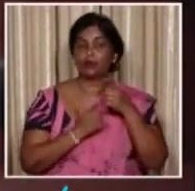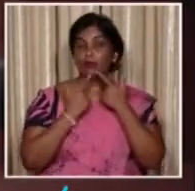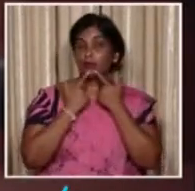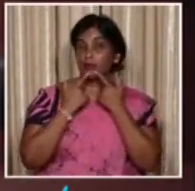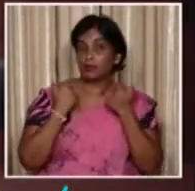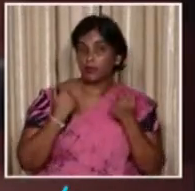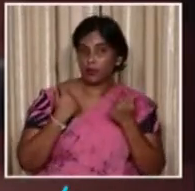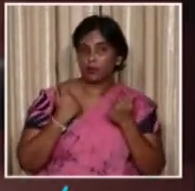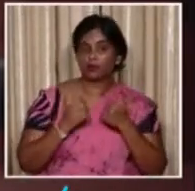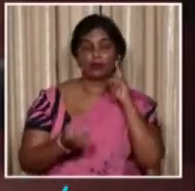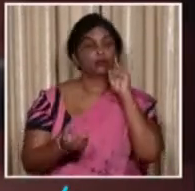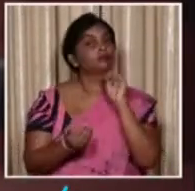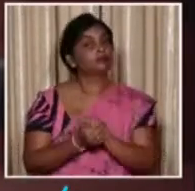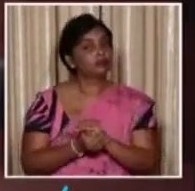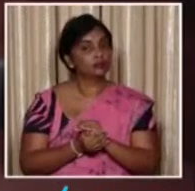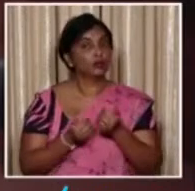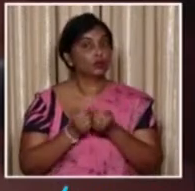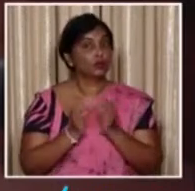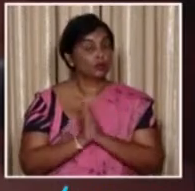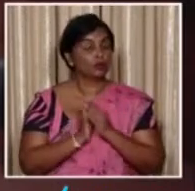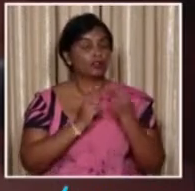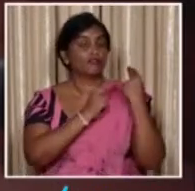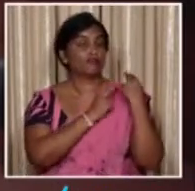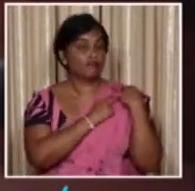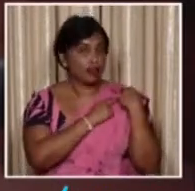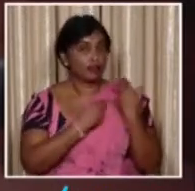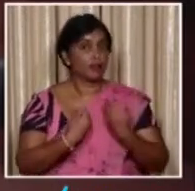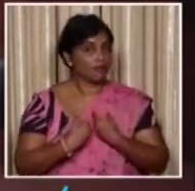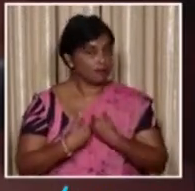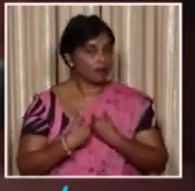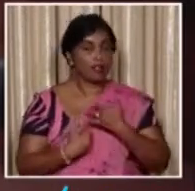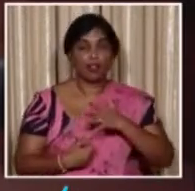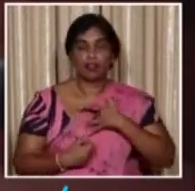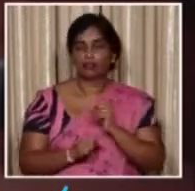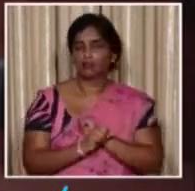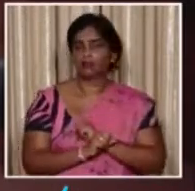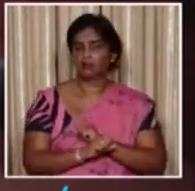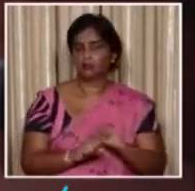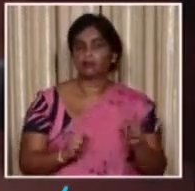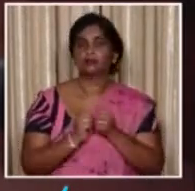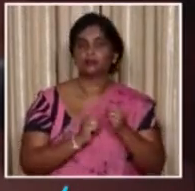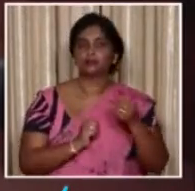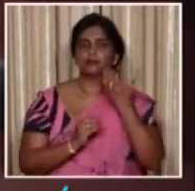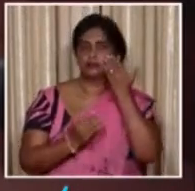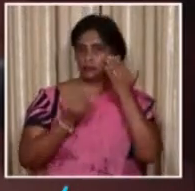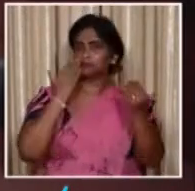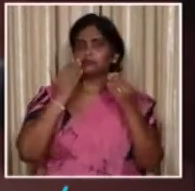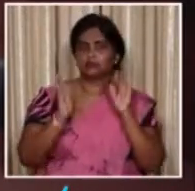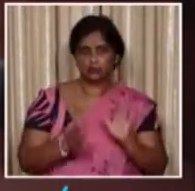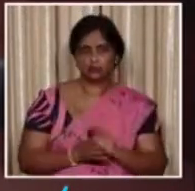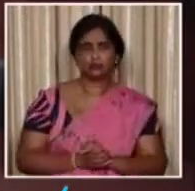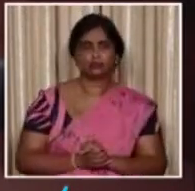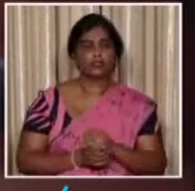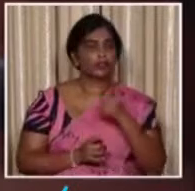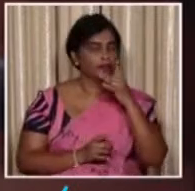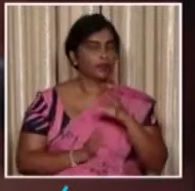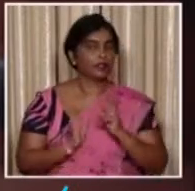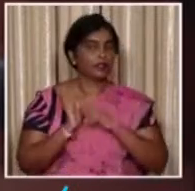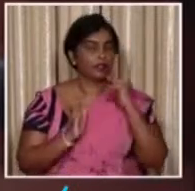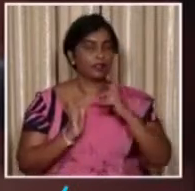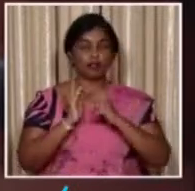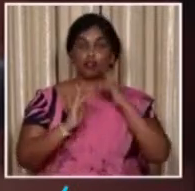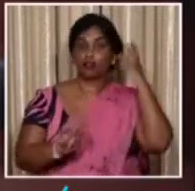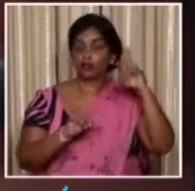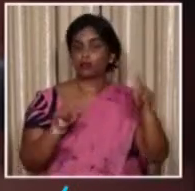අභිමානය ආරක්ෂා කිරීම තමන්ගේ දෙවුර මත පැවරී තිබෙනවා යැයි කියන හැඟීමකින් නැතුව කටයුතු කරපු අවස්ථා අපි දැක්කා. එනිසා ජාතික සහ